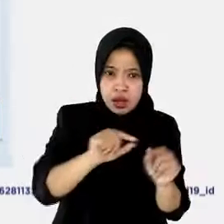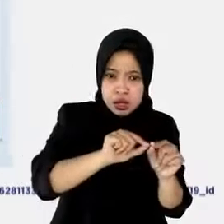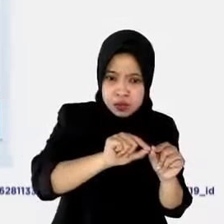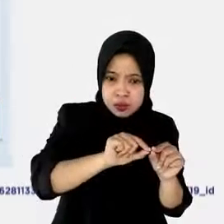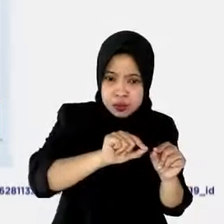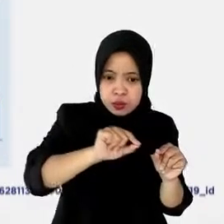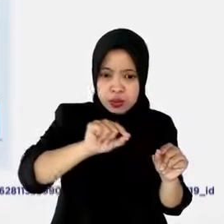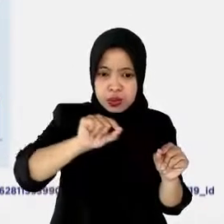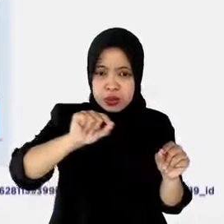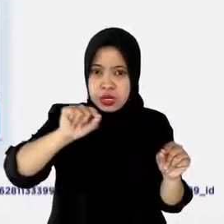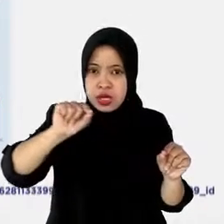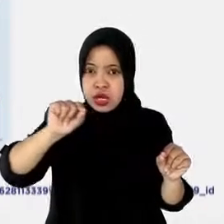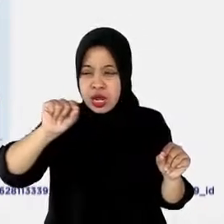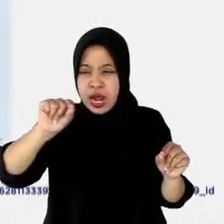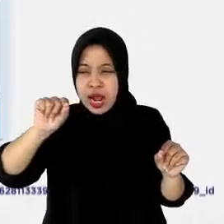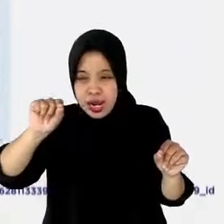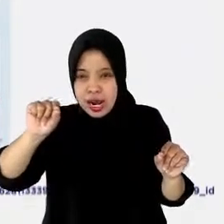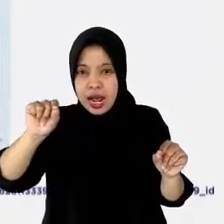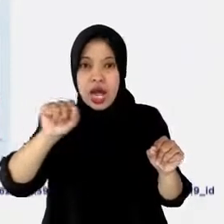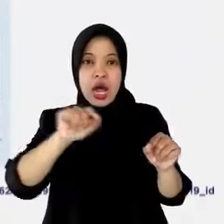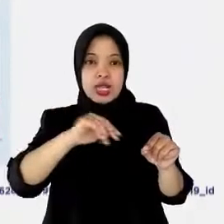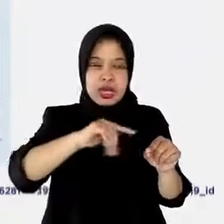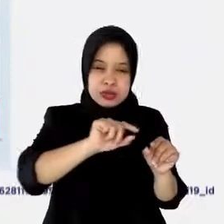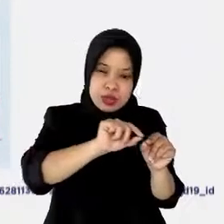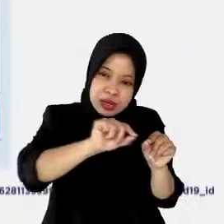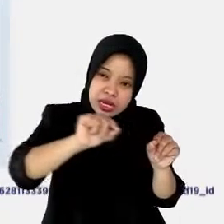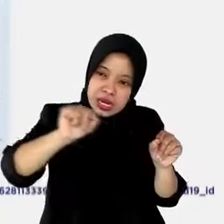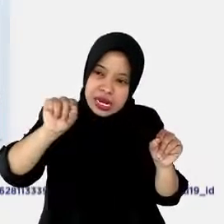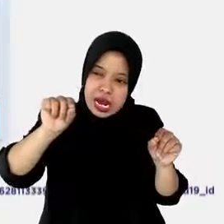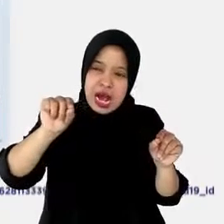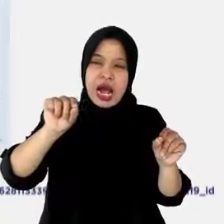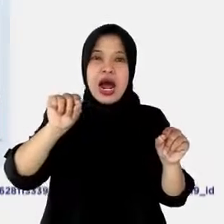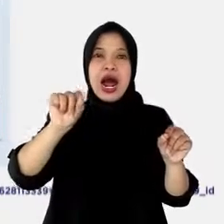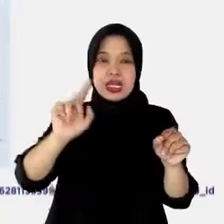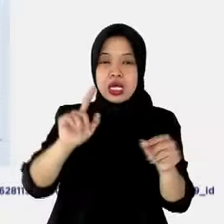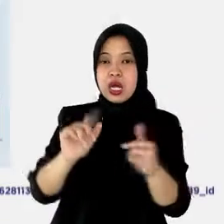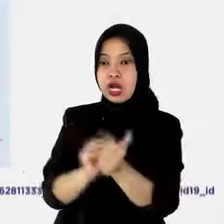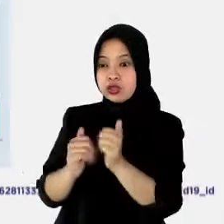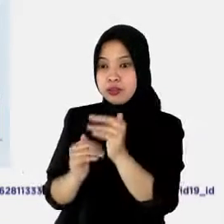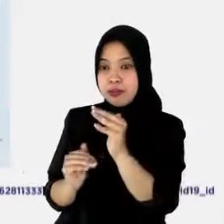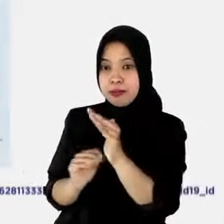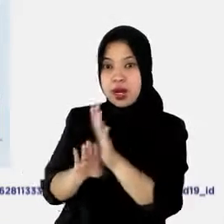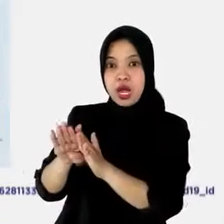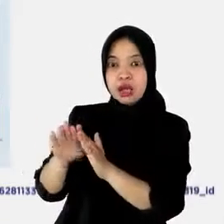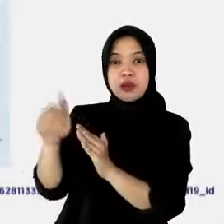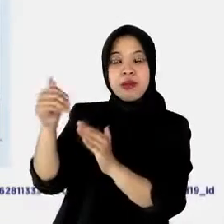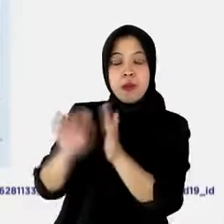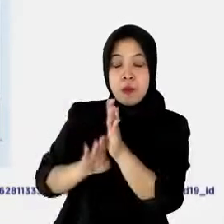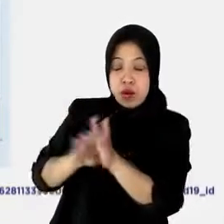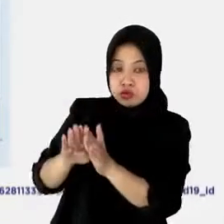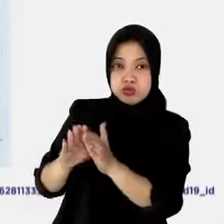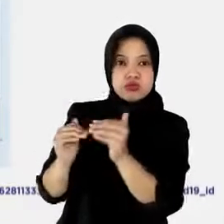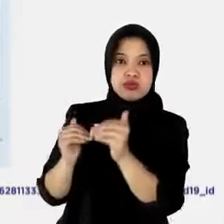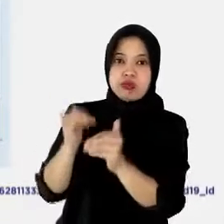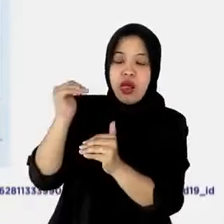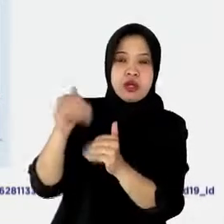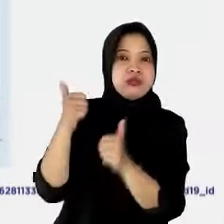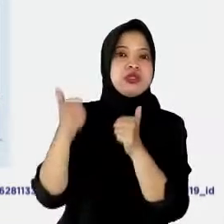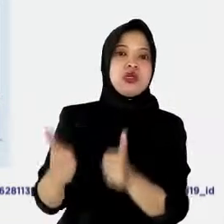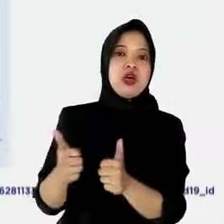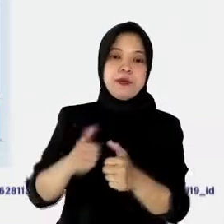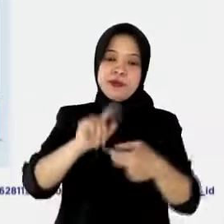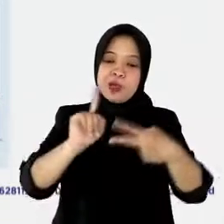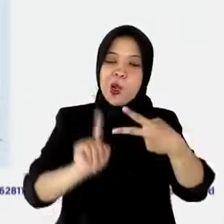curam kemiringannya maka semakin cepat kondisi angka tersebut meningkat atau menurun dari waktu ke waktu